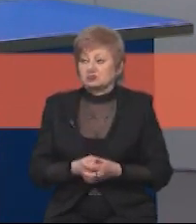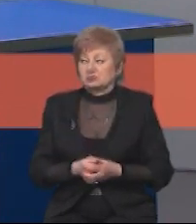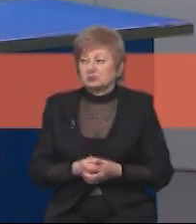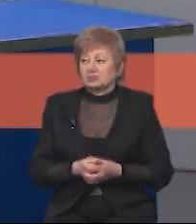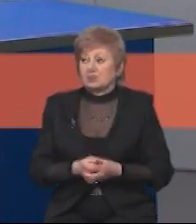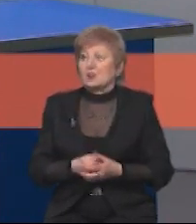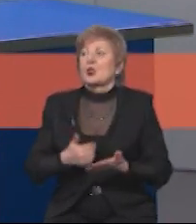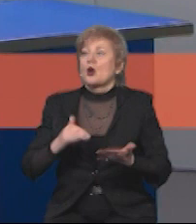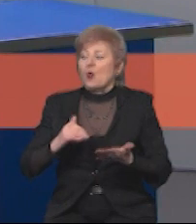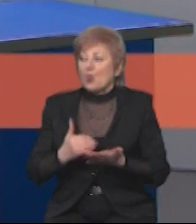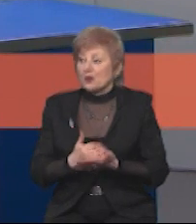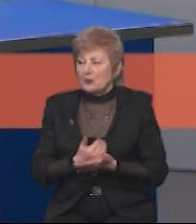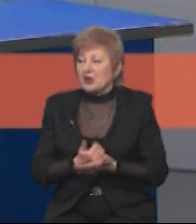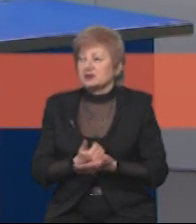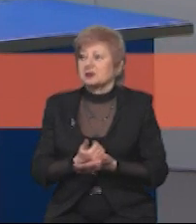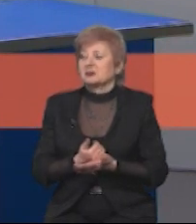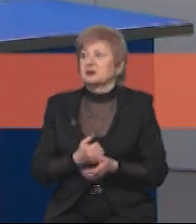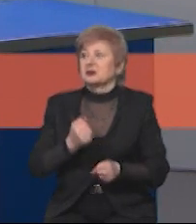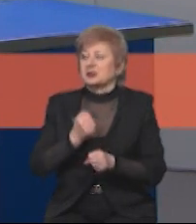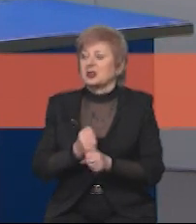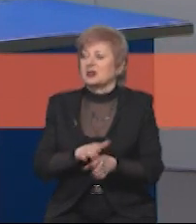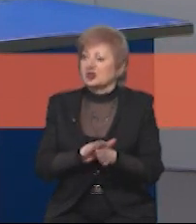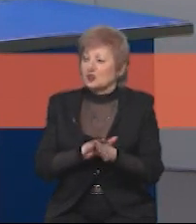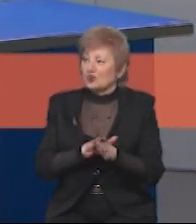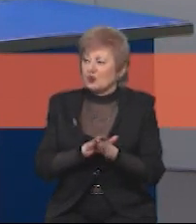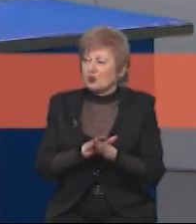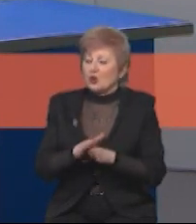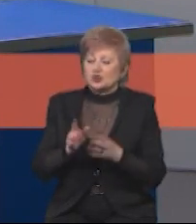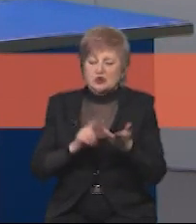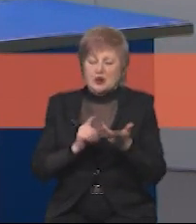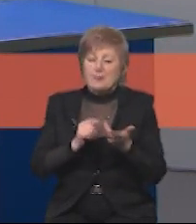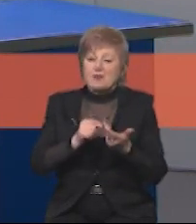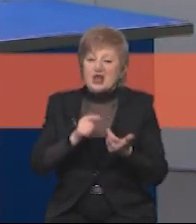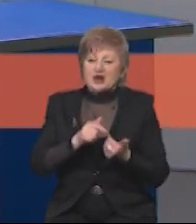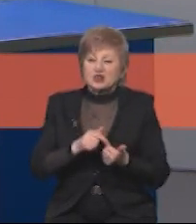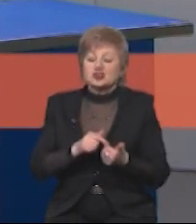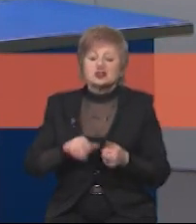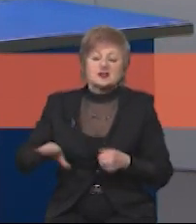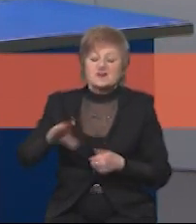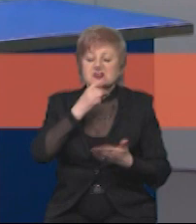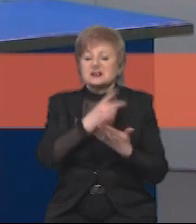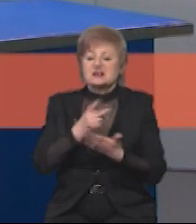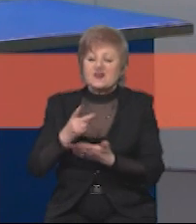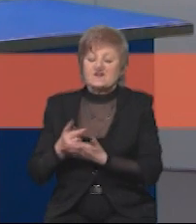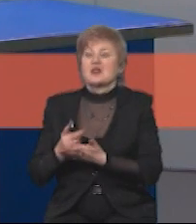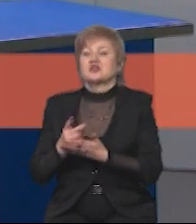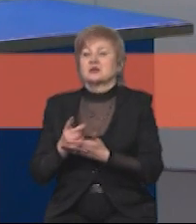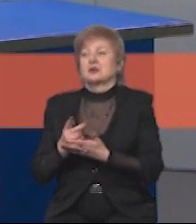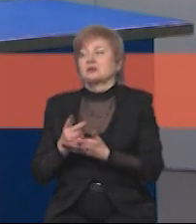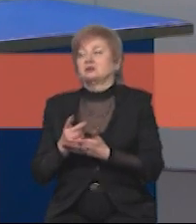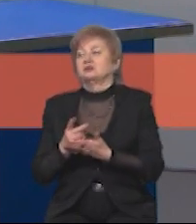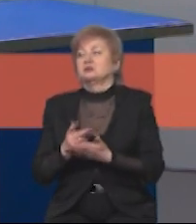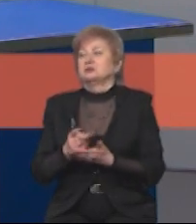И опять же прописать полный перечень выдерживания всех карантинно-санитарных